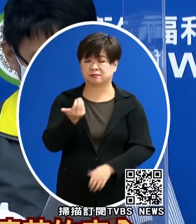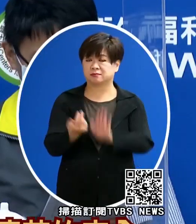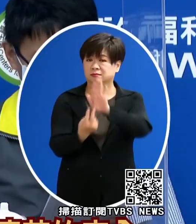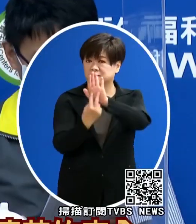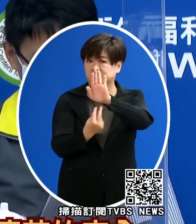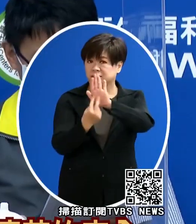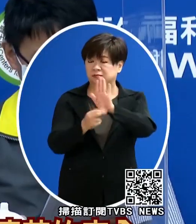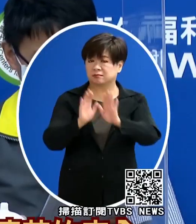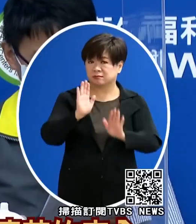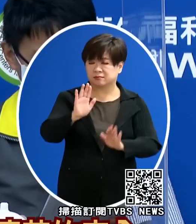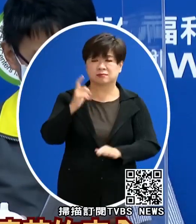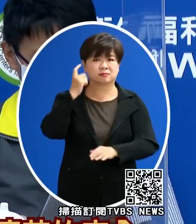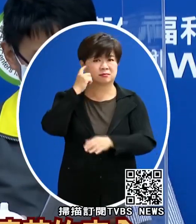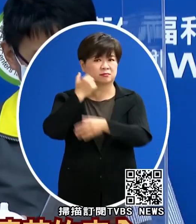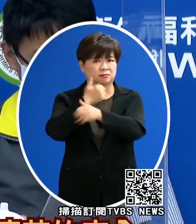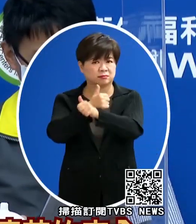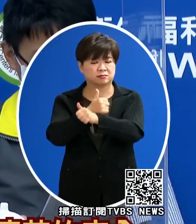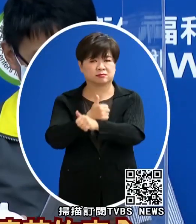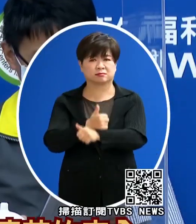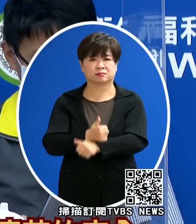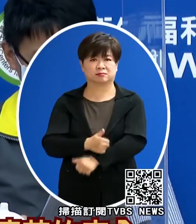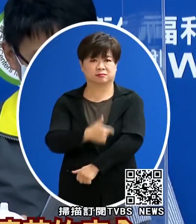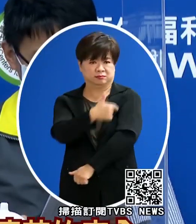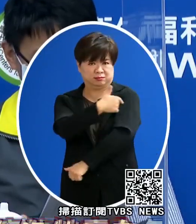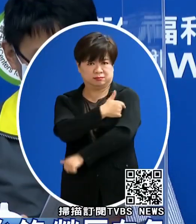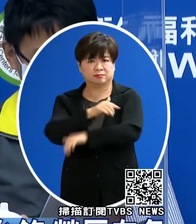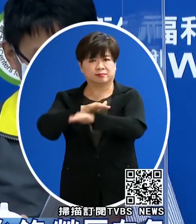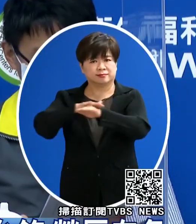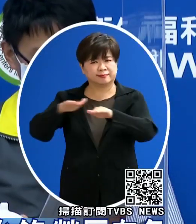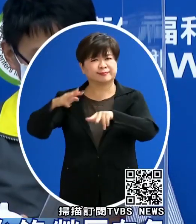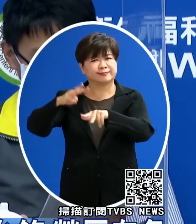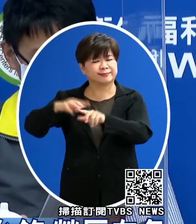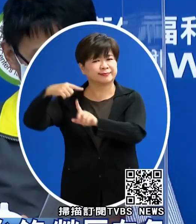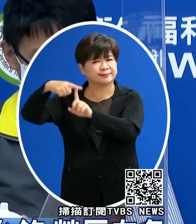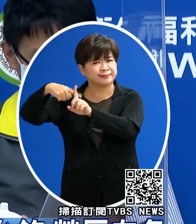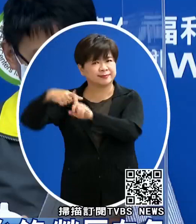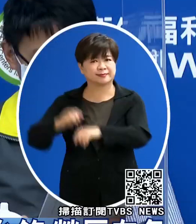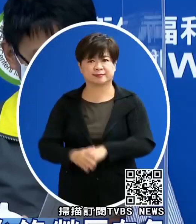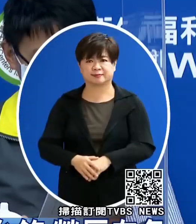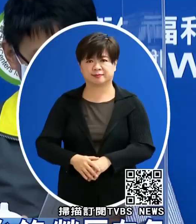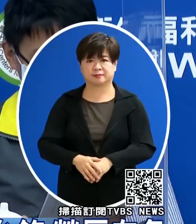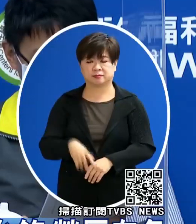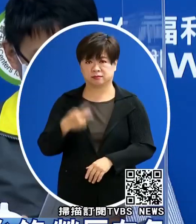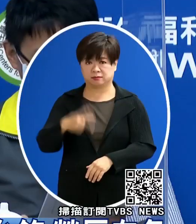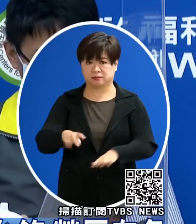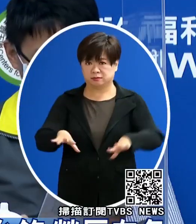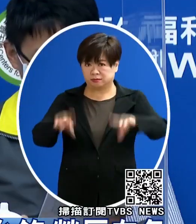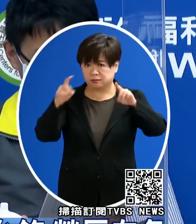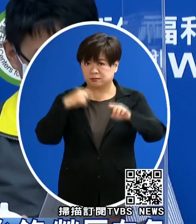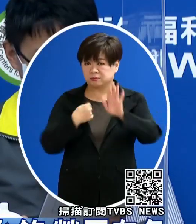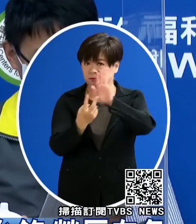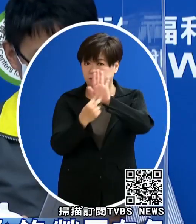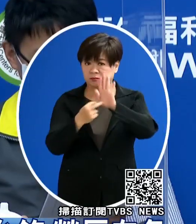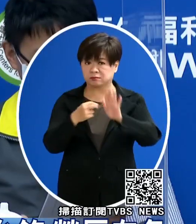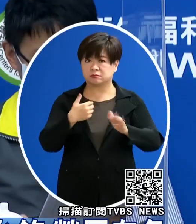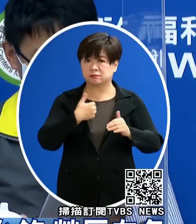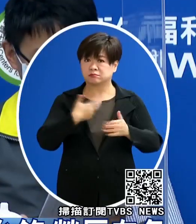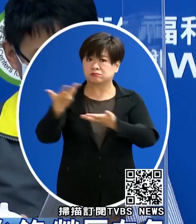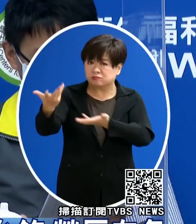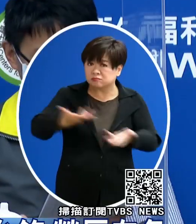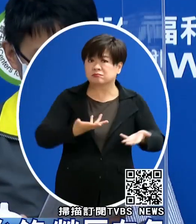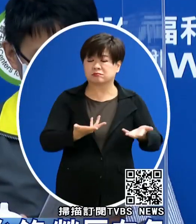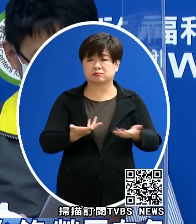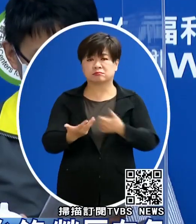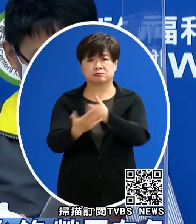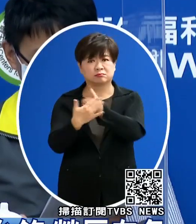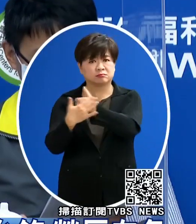虑的考量是疫苗的安全。 针对第三方捐疫苗，陈时中这回讲了三次不再提